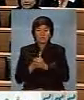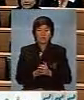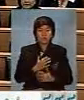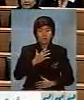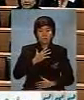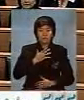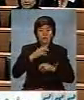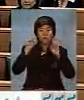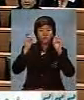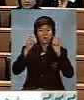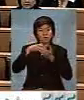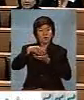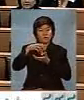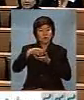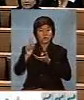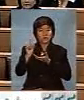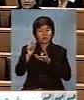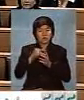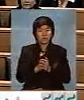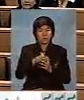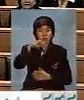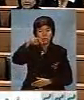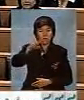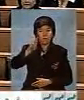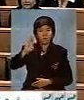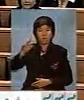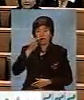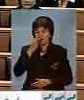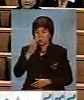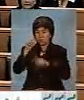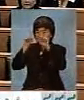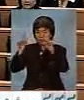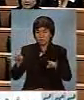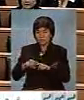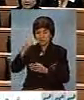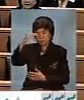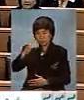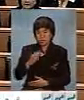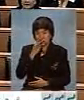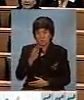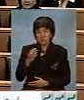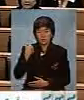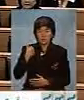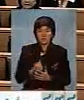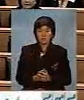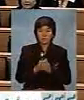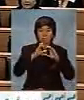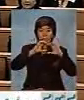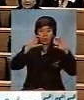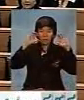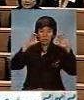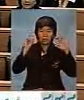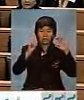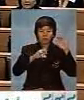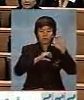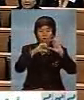สนุนและมีข้อสังเกตต่อร่างพระราชบัญญัติฉบับนี้ดังนี้รัฐบาลดำเนินโคร